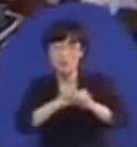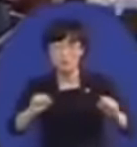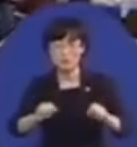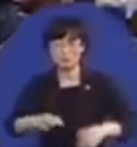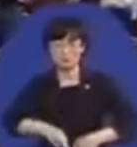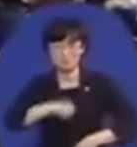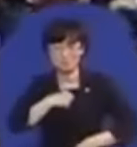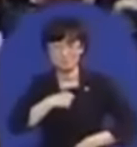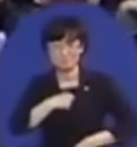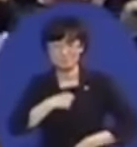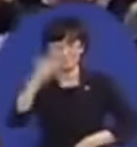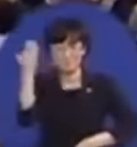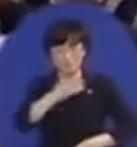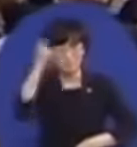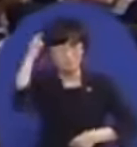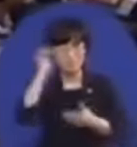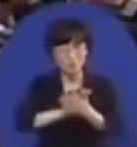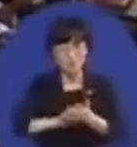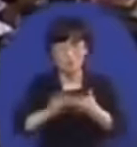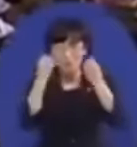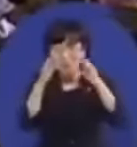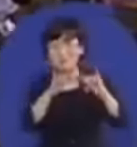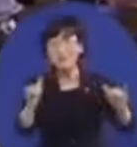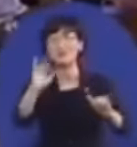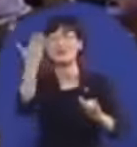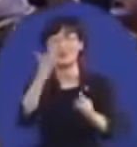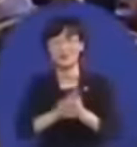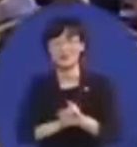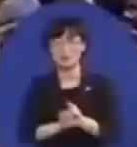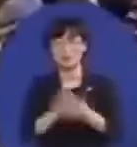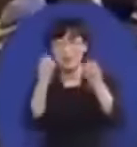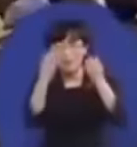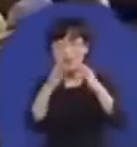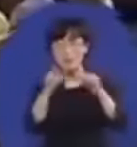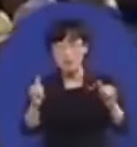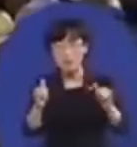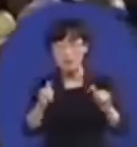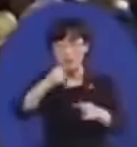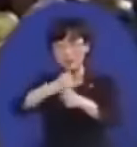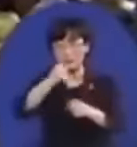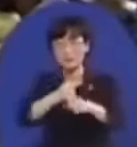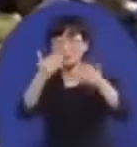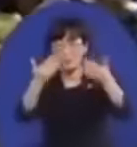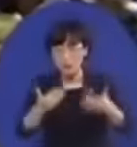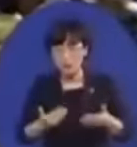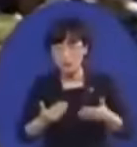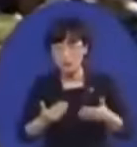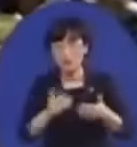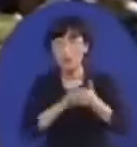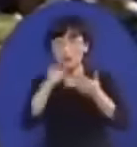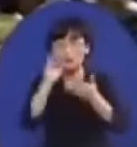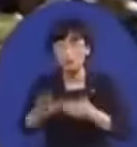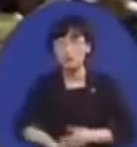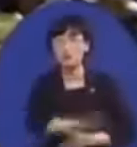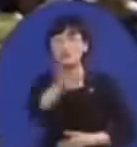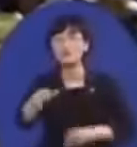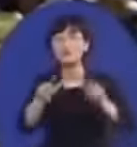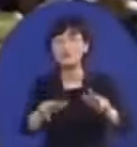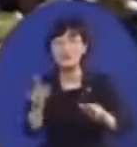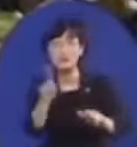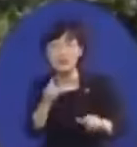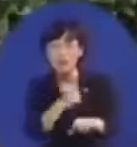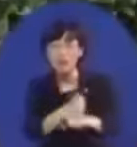생각을 얻은 새 사람으로 지음을 받았는데 새 사람으로 지음을 받아서 이제 우리가 하는 일은